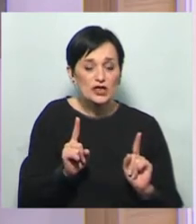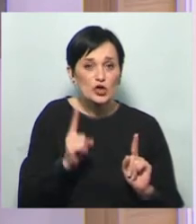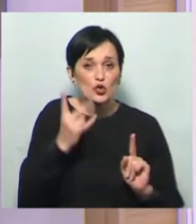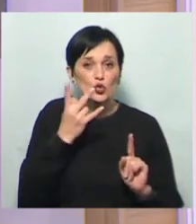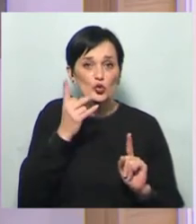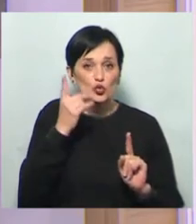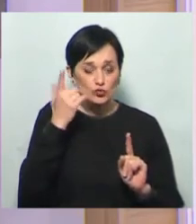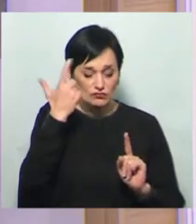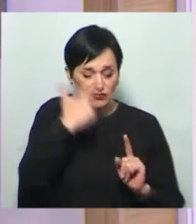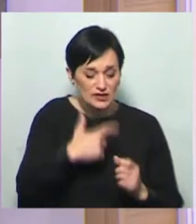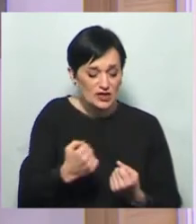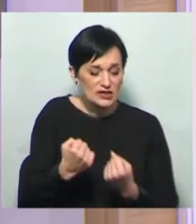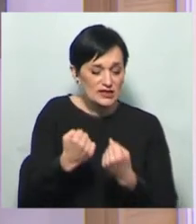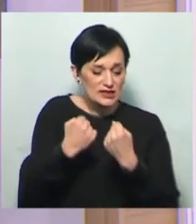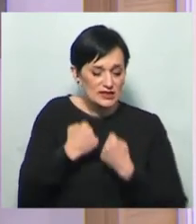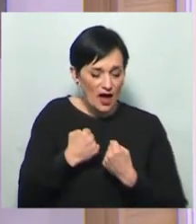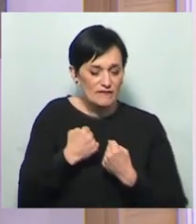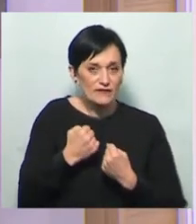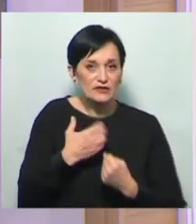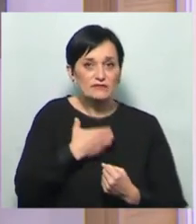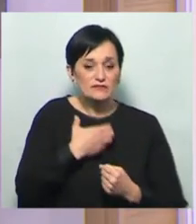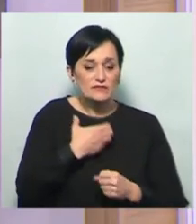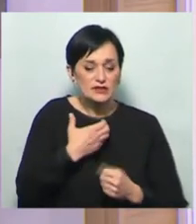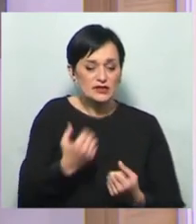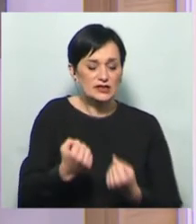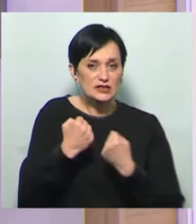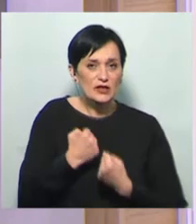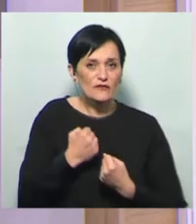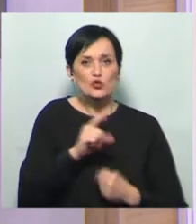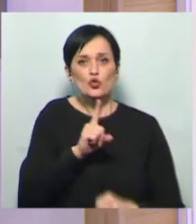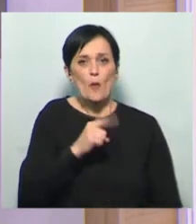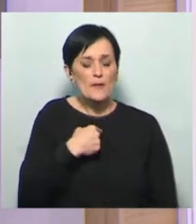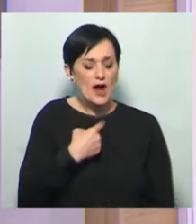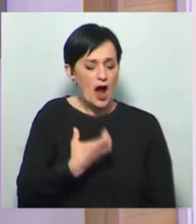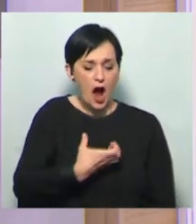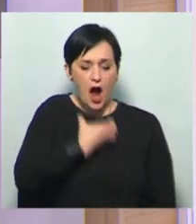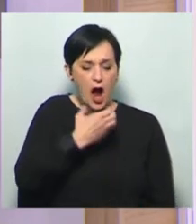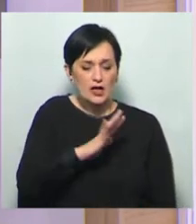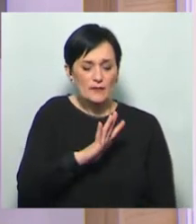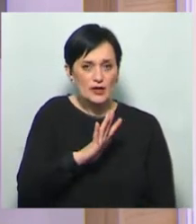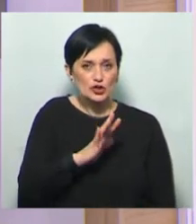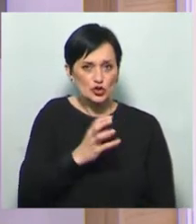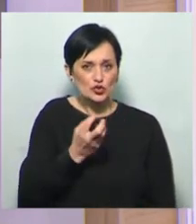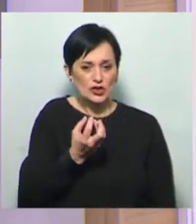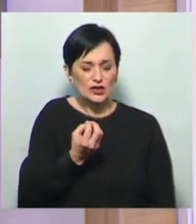უნდა დავითვა, დავიზღვიო, რომ არ მეშინოდეს მოულოდნელი